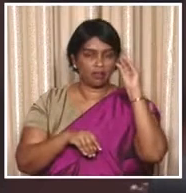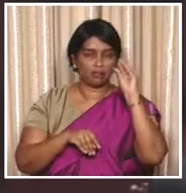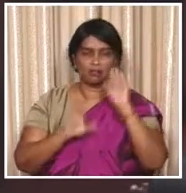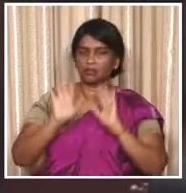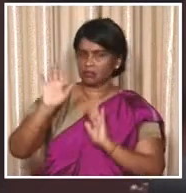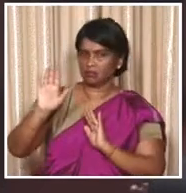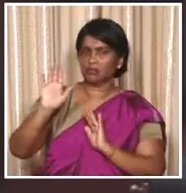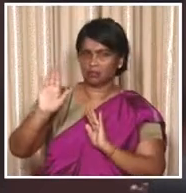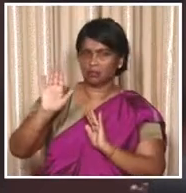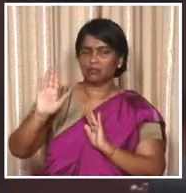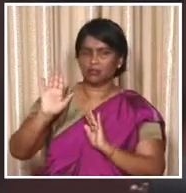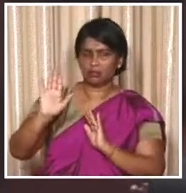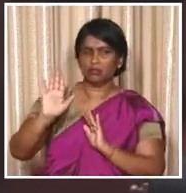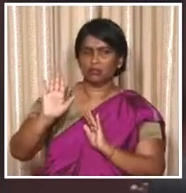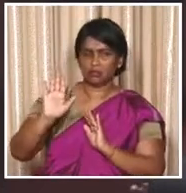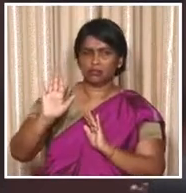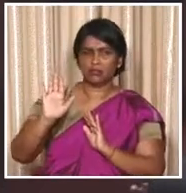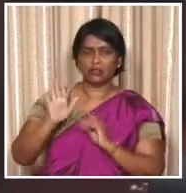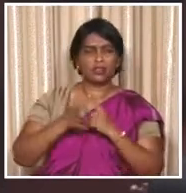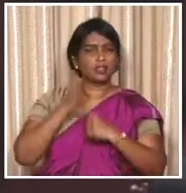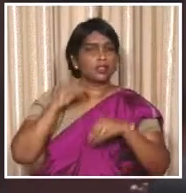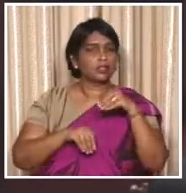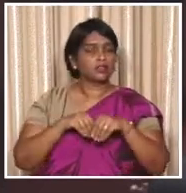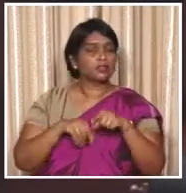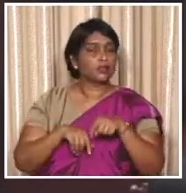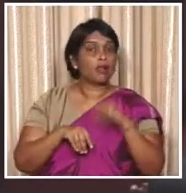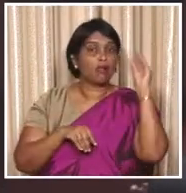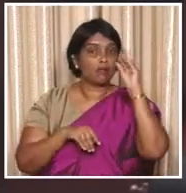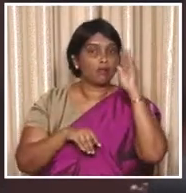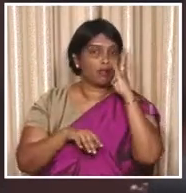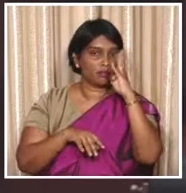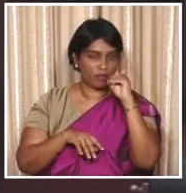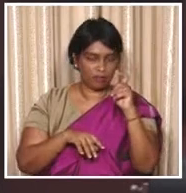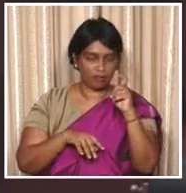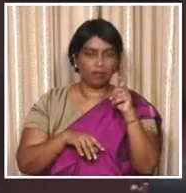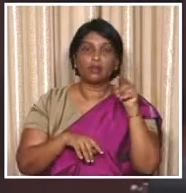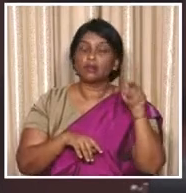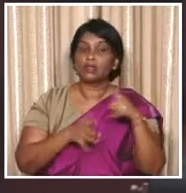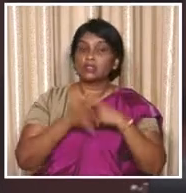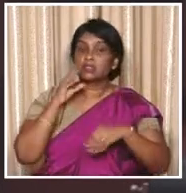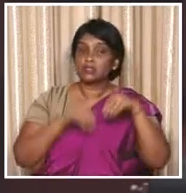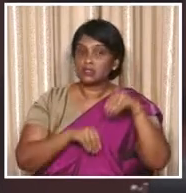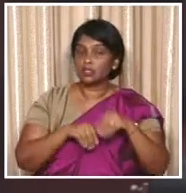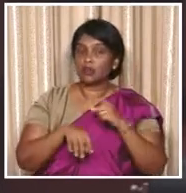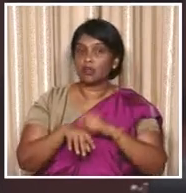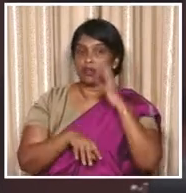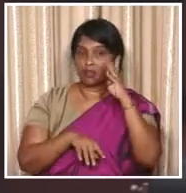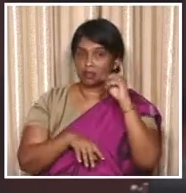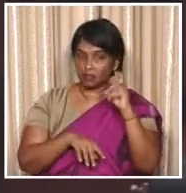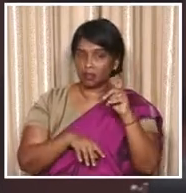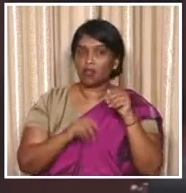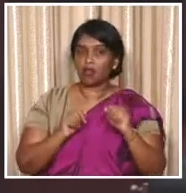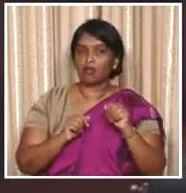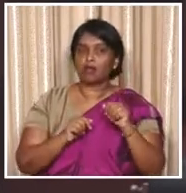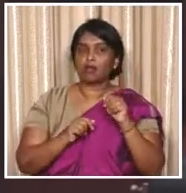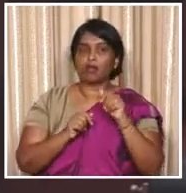පොඩින්න පොඩින්න මේක අහගන්න පොඩින්න ඡන්ද විමසීම තියෙන්නේ හවස 4:00 මාට එතකොට ඡන්ද විමසීම 4:00 මාට තියෙනවා නම් කොහොමද